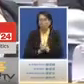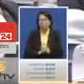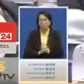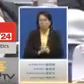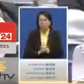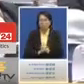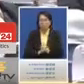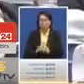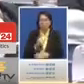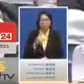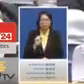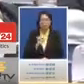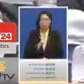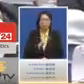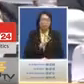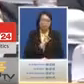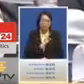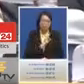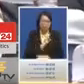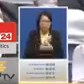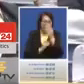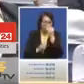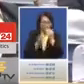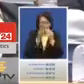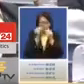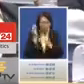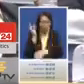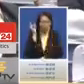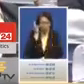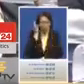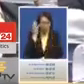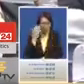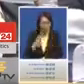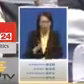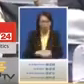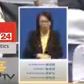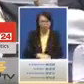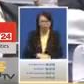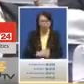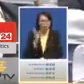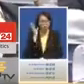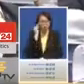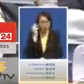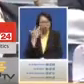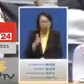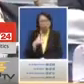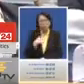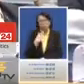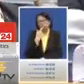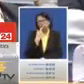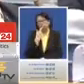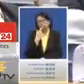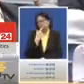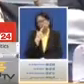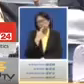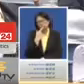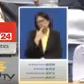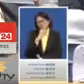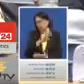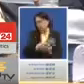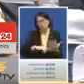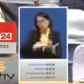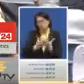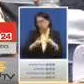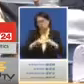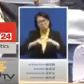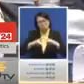าผมฟังของท่านสมาชิกผู้ทรงเกียรติท่านนี้แล้วคือพูดไม่เกี่ยวกับนโยบายและ